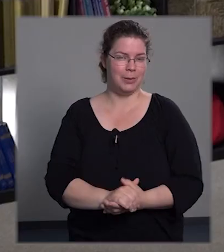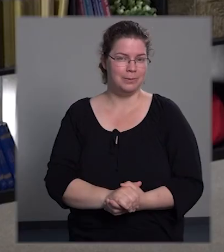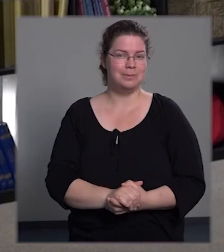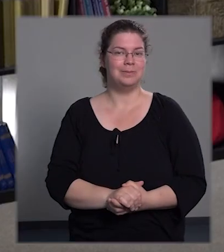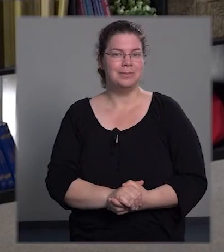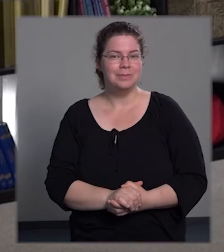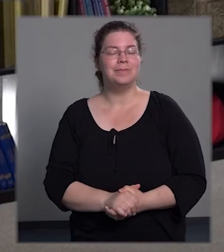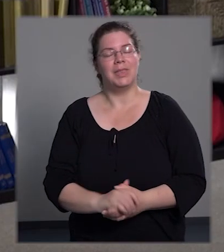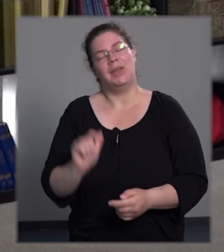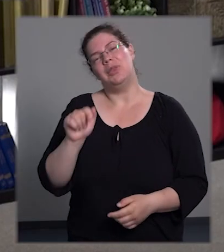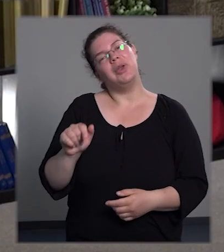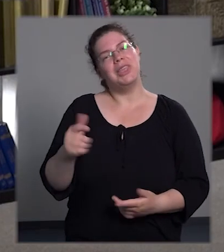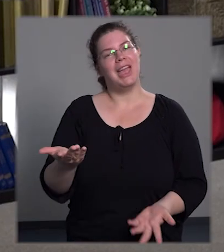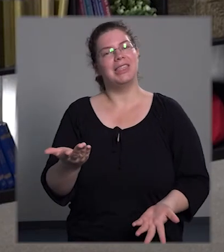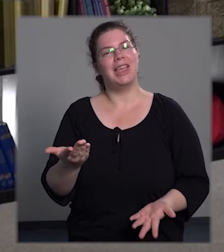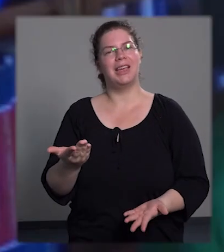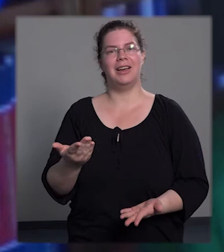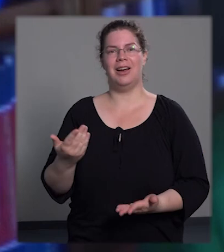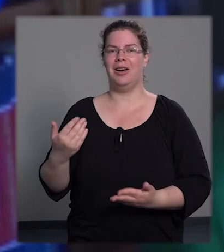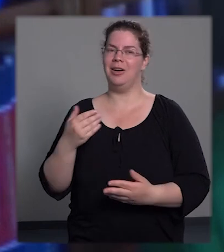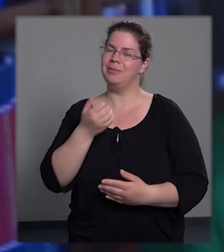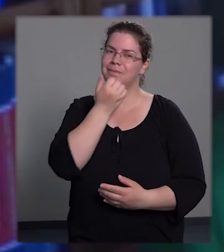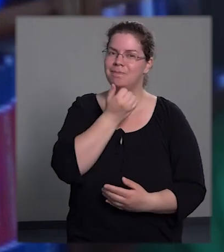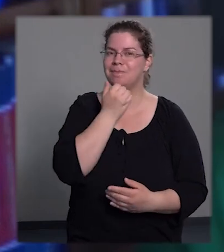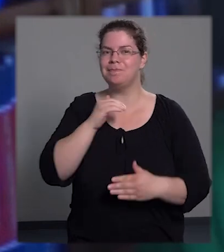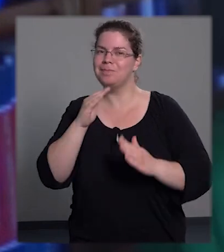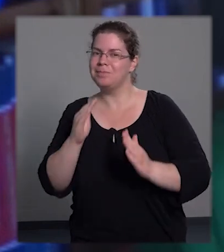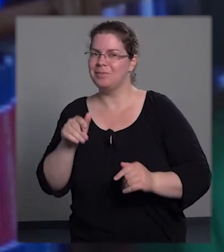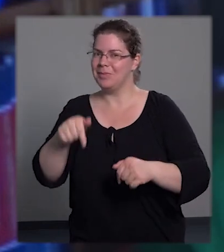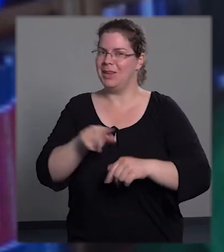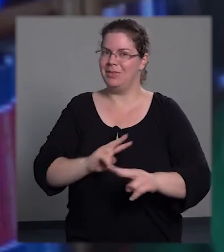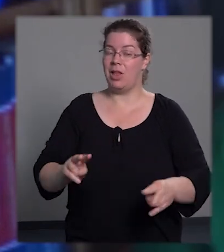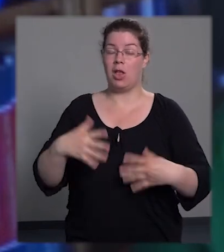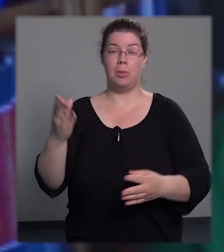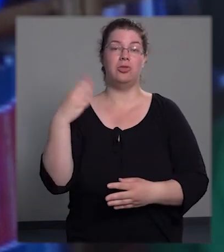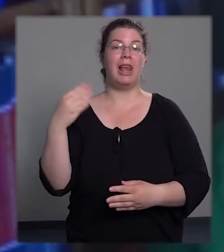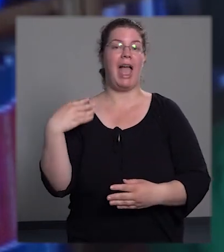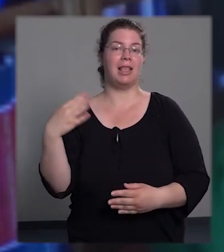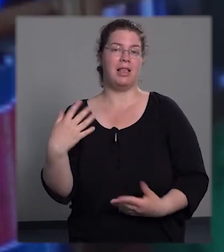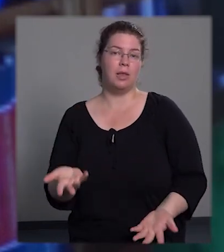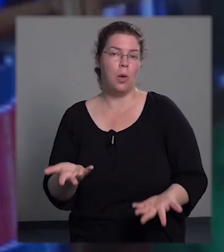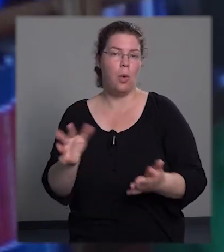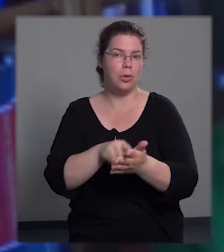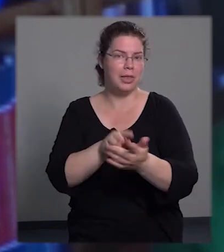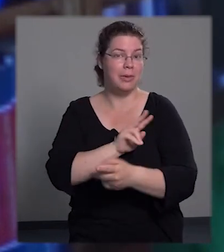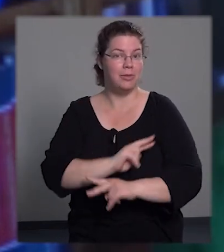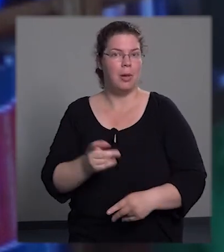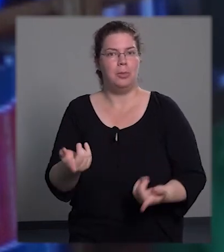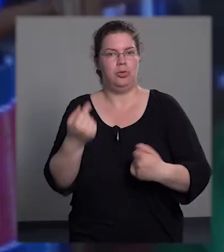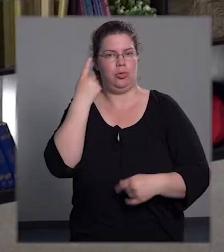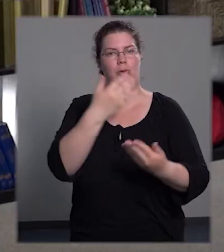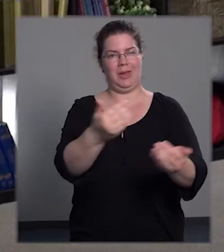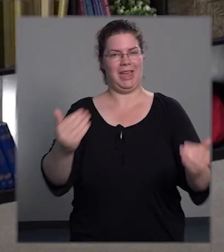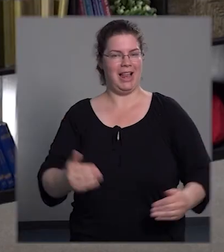Úgyhogy ennek a relikvia is nálunk vannak, mert hatalmas legyezőgyűjteménye van, és abból is jó párat ki tudtunk állítani.